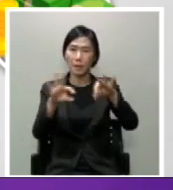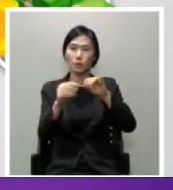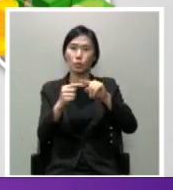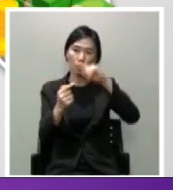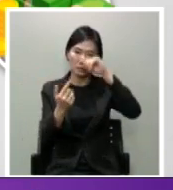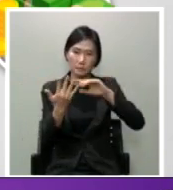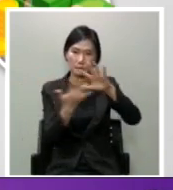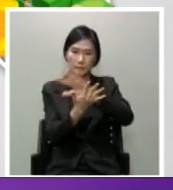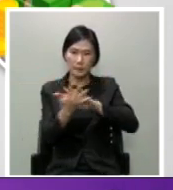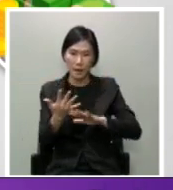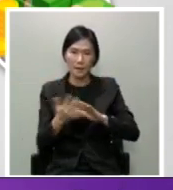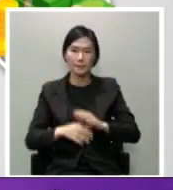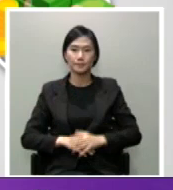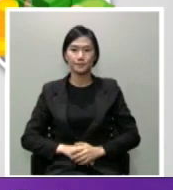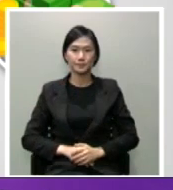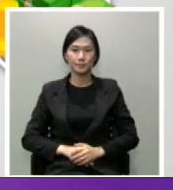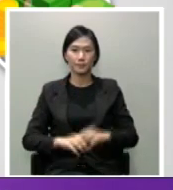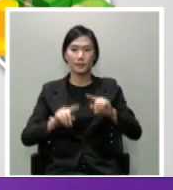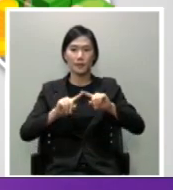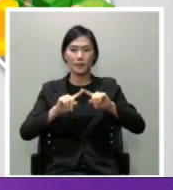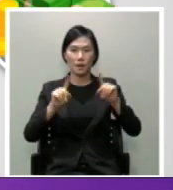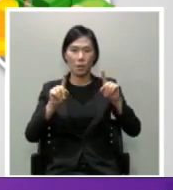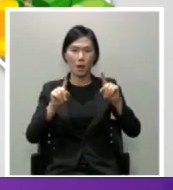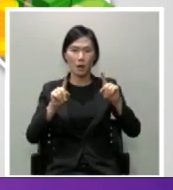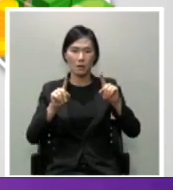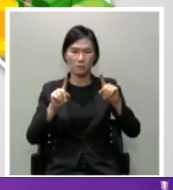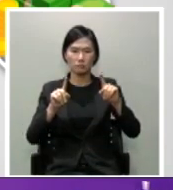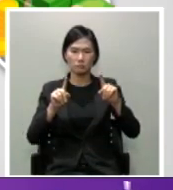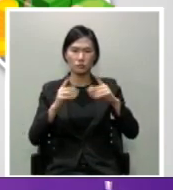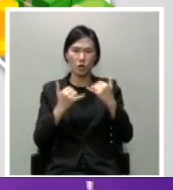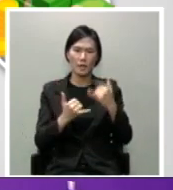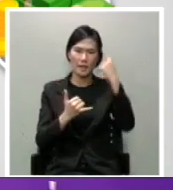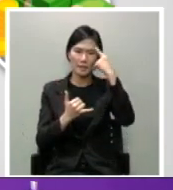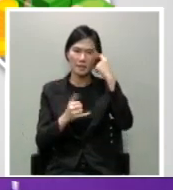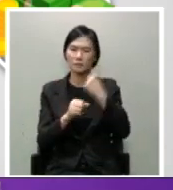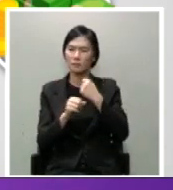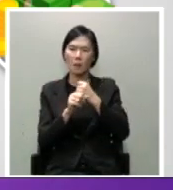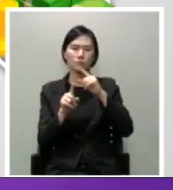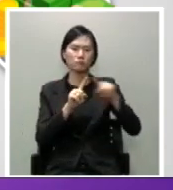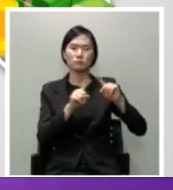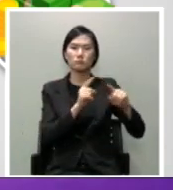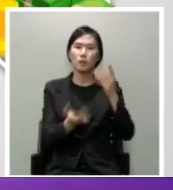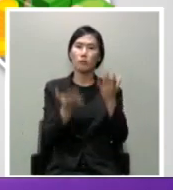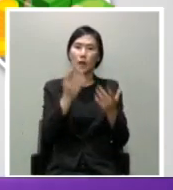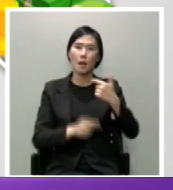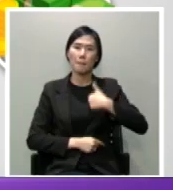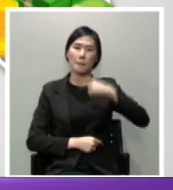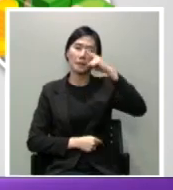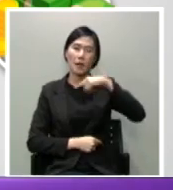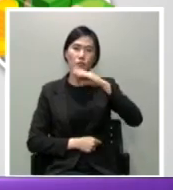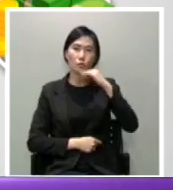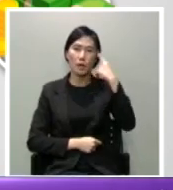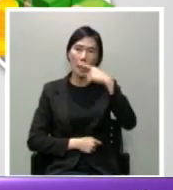ครับแต่จุดยืนเราจะเป็นยังไงก็ว่าไปเถอะใครจะฟังก็ห